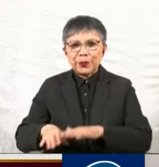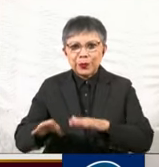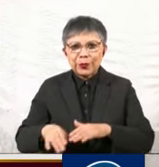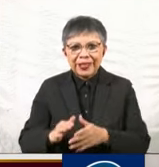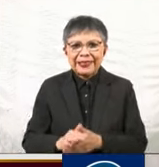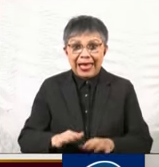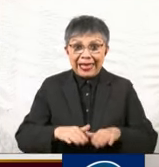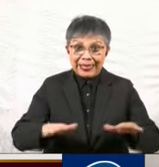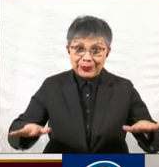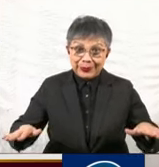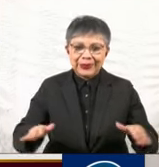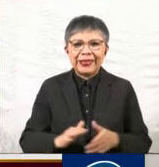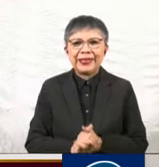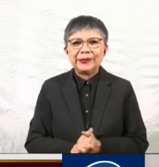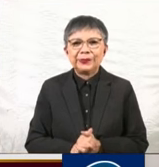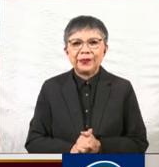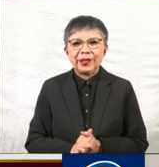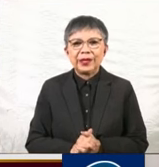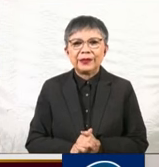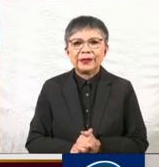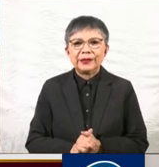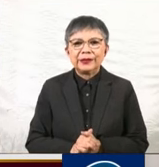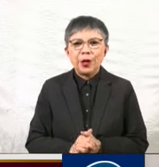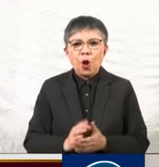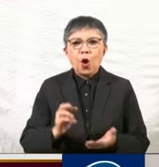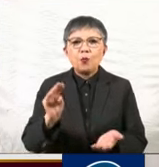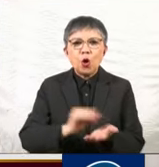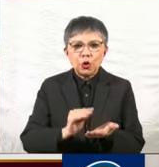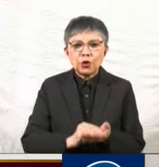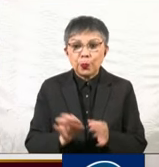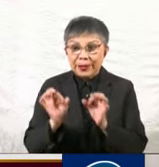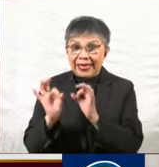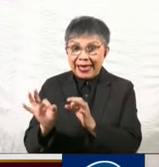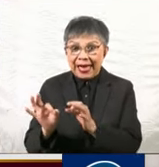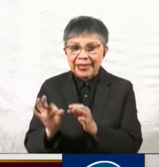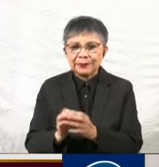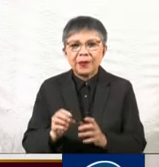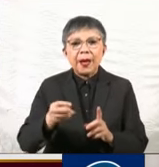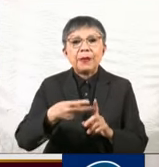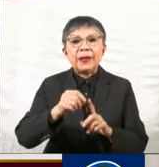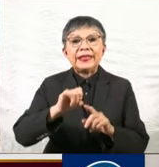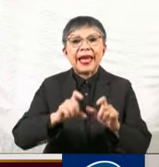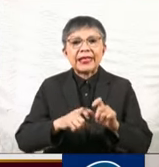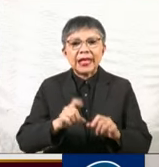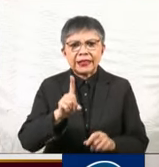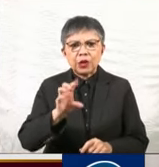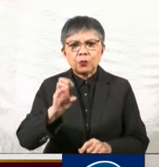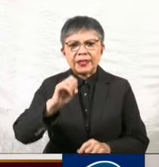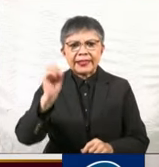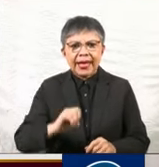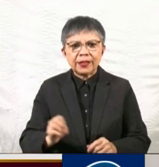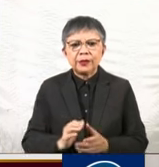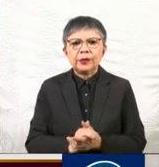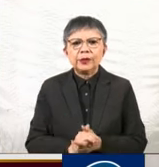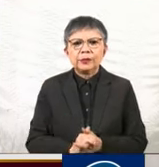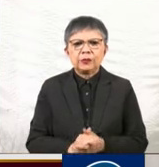mengurusi hal-hal teknis lainnya guru fokus tetap dalam pendidikan BPJS kita 100% kan karena masih ada